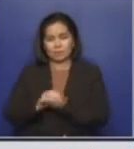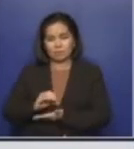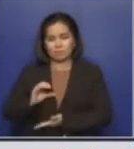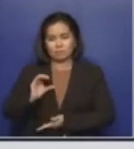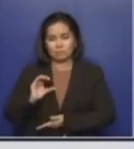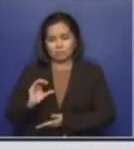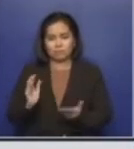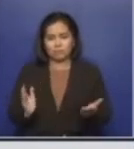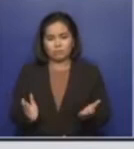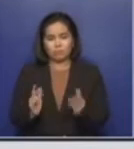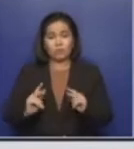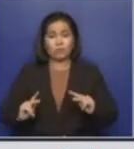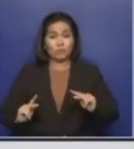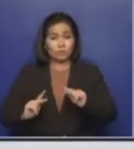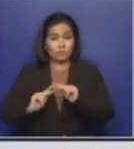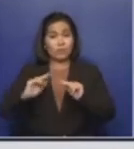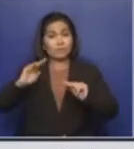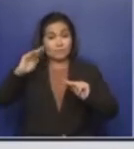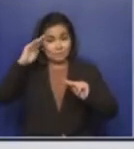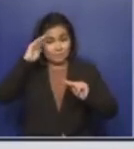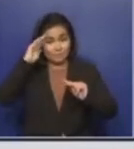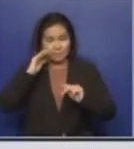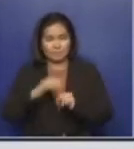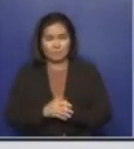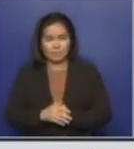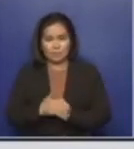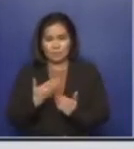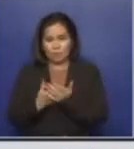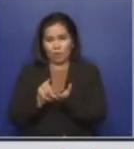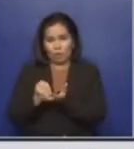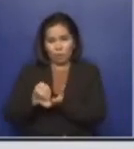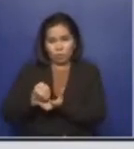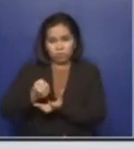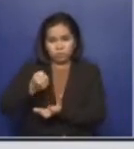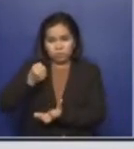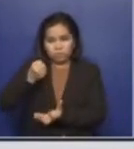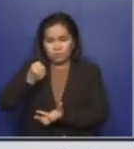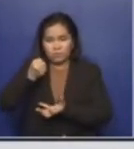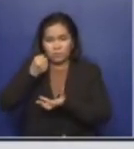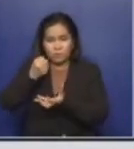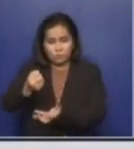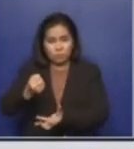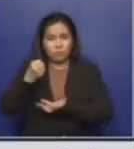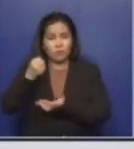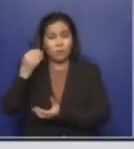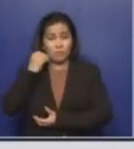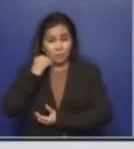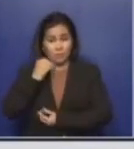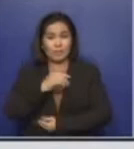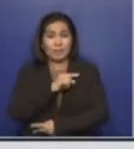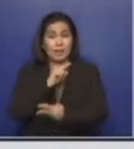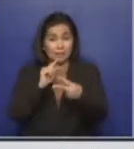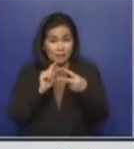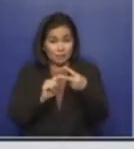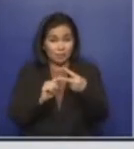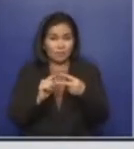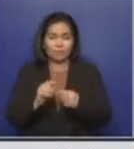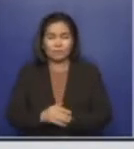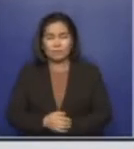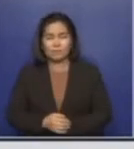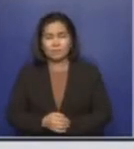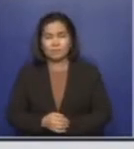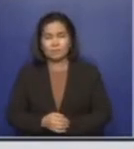คือกระทรวงกลาโหมนี่จัดแบบถล่มทลายแต่อีกด้านหนึ่งท่านประธาน